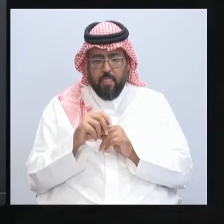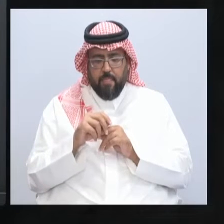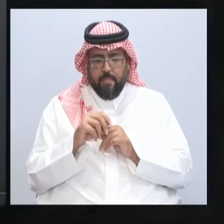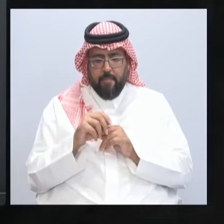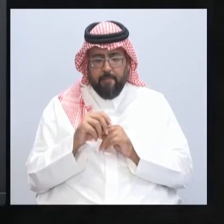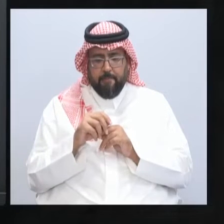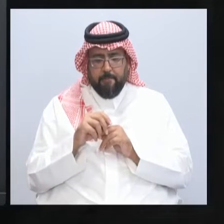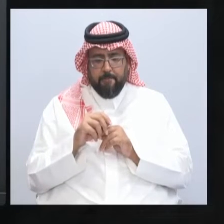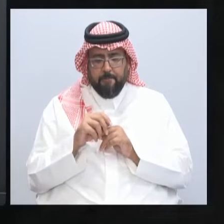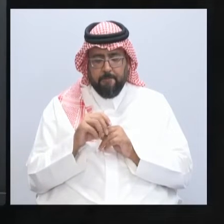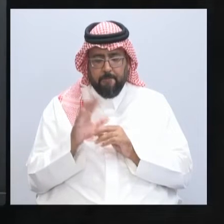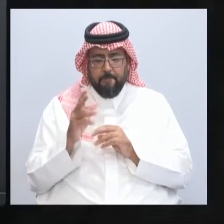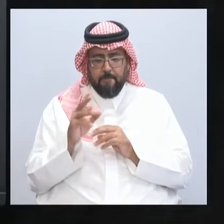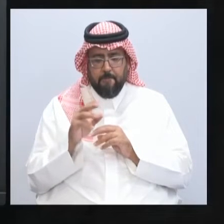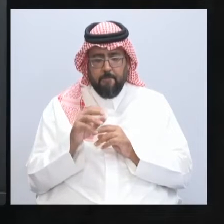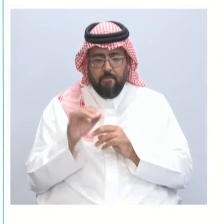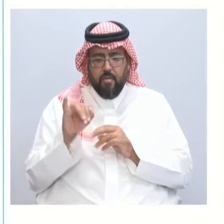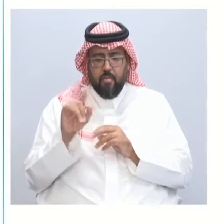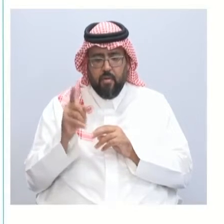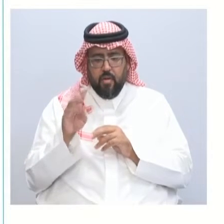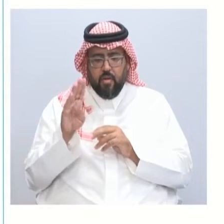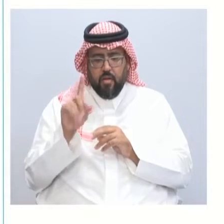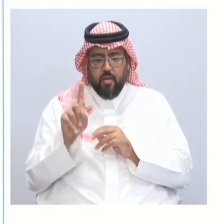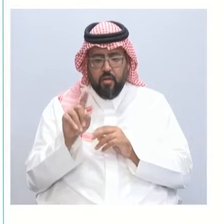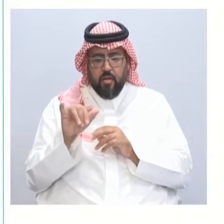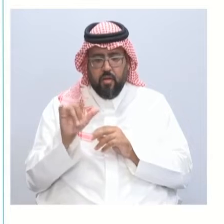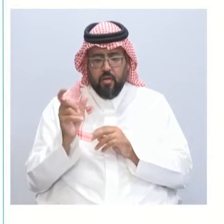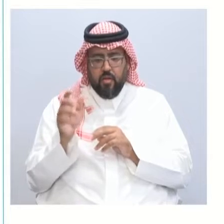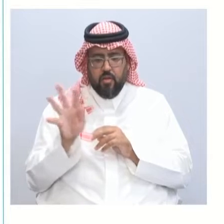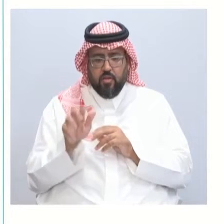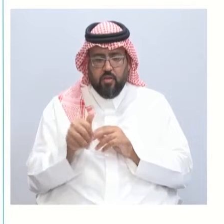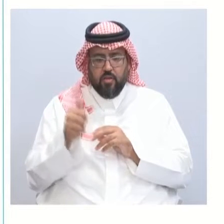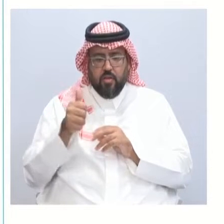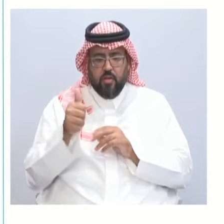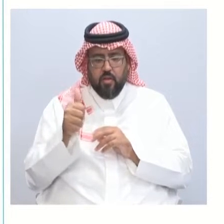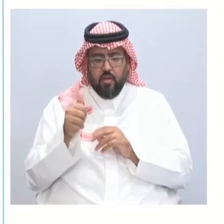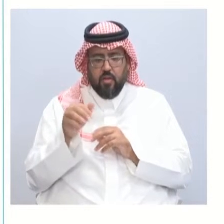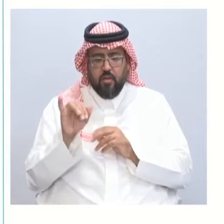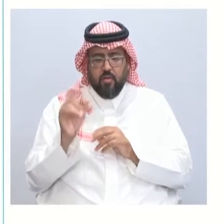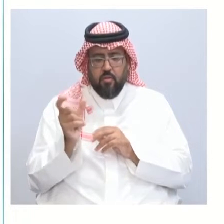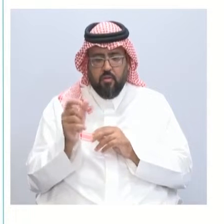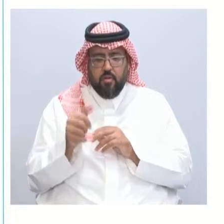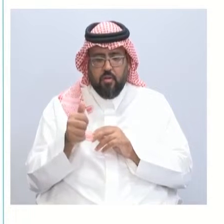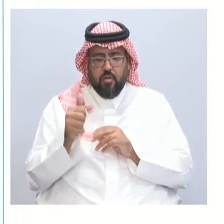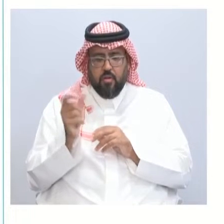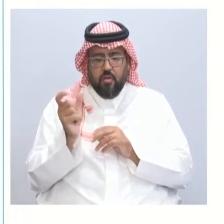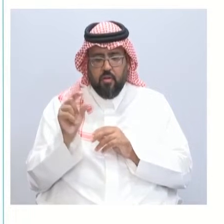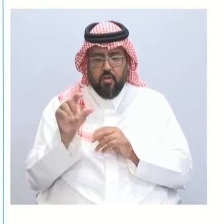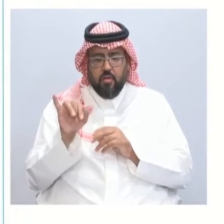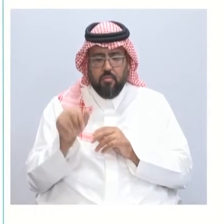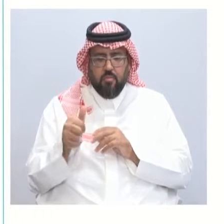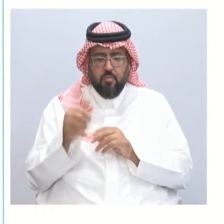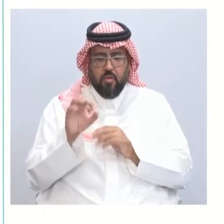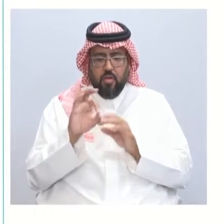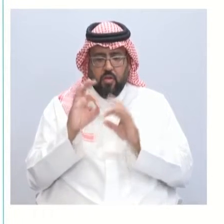الصخور ما هو تعريف الصخور هو مركب ينشا هو مركب ينشا عن اندماج